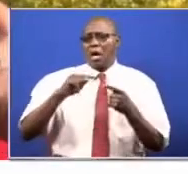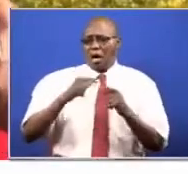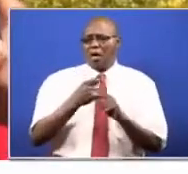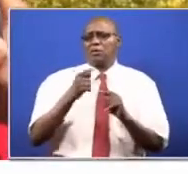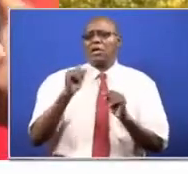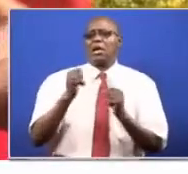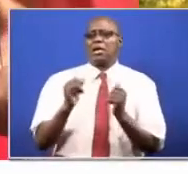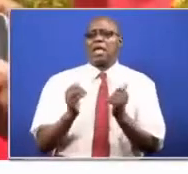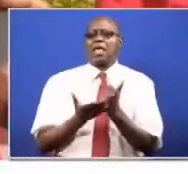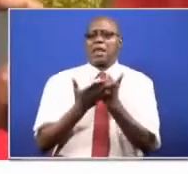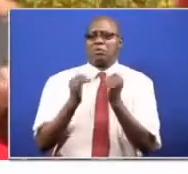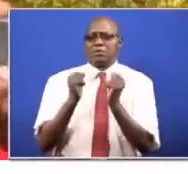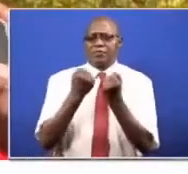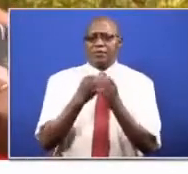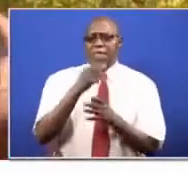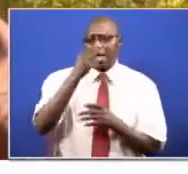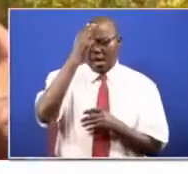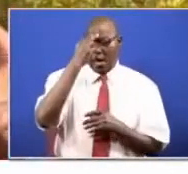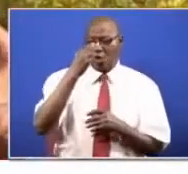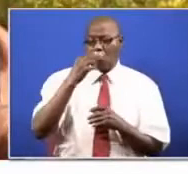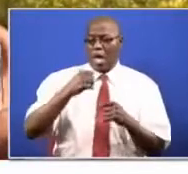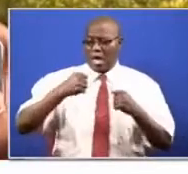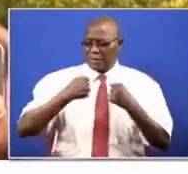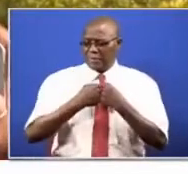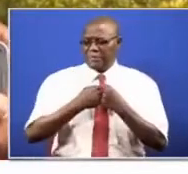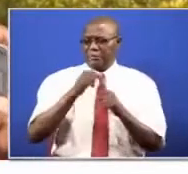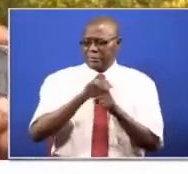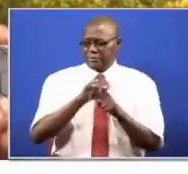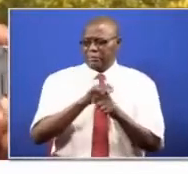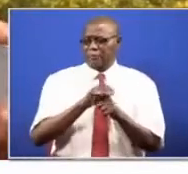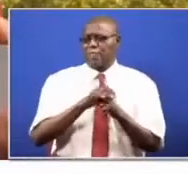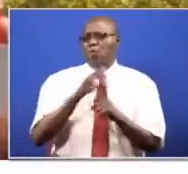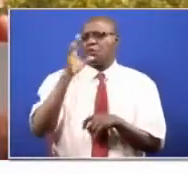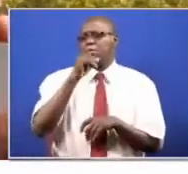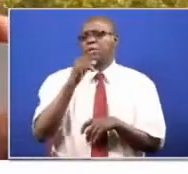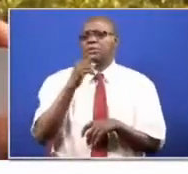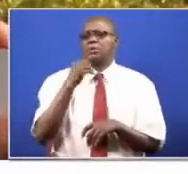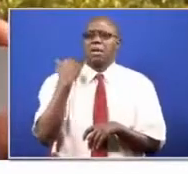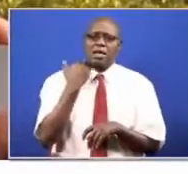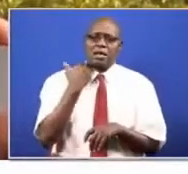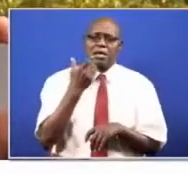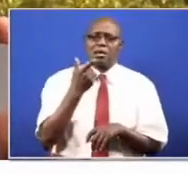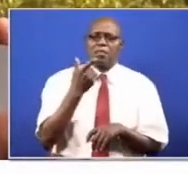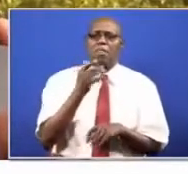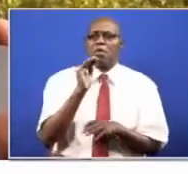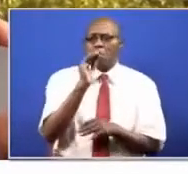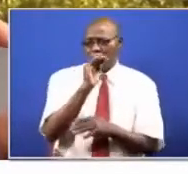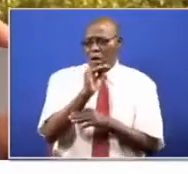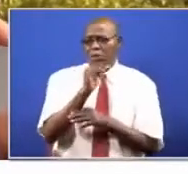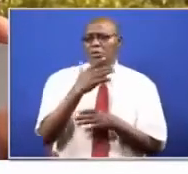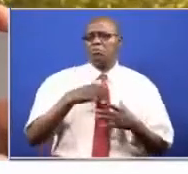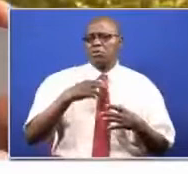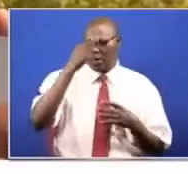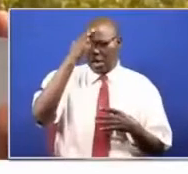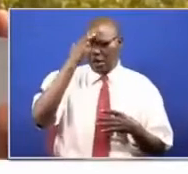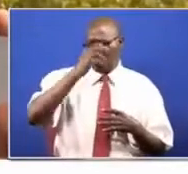na accidents mingi mingi sana na tunakosa damu. Kwa hivyo tunahamasisha wakazi wa Narok